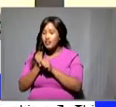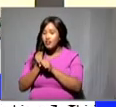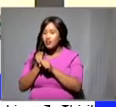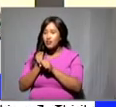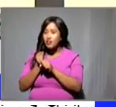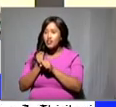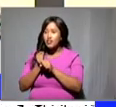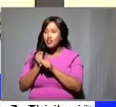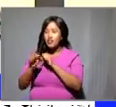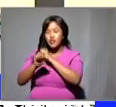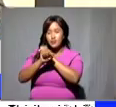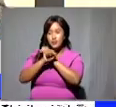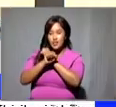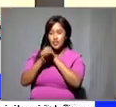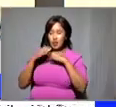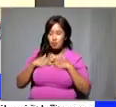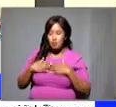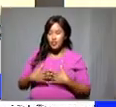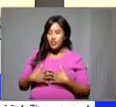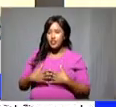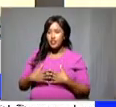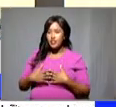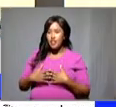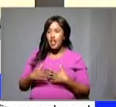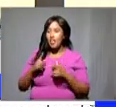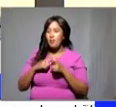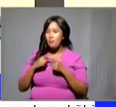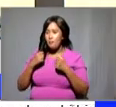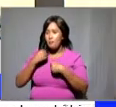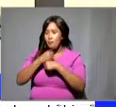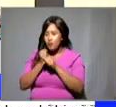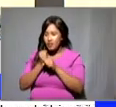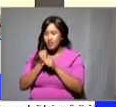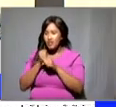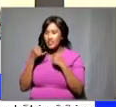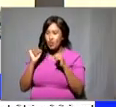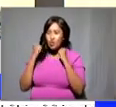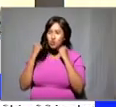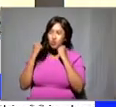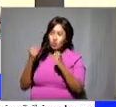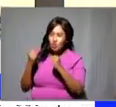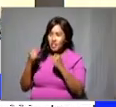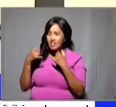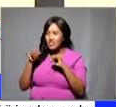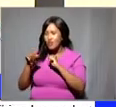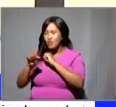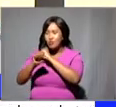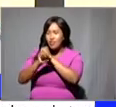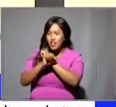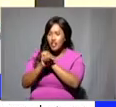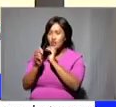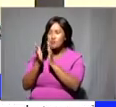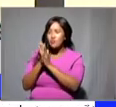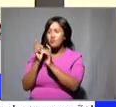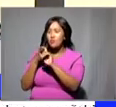withodekera defense yayo mwenyewe we mwenyewe ukajia guthodeka nyamu twitaga antibodies ya kurwa na virus